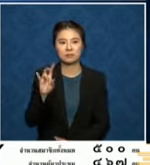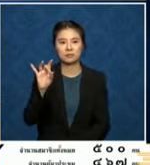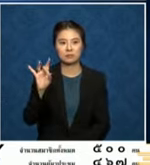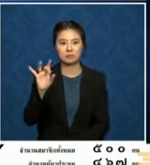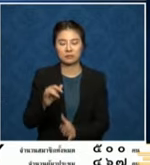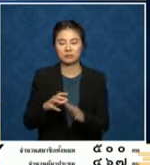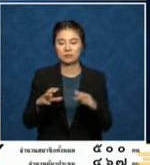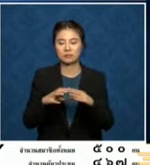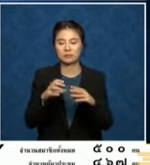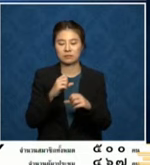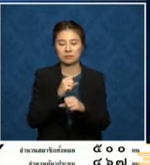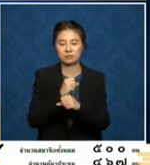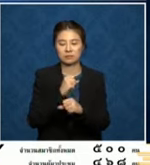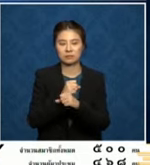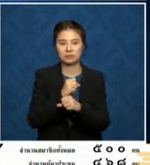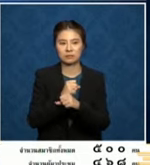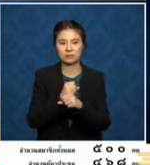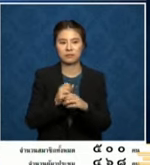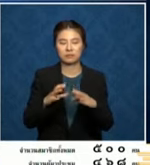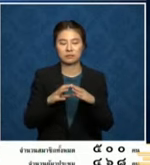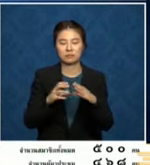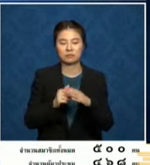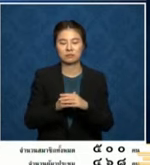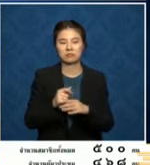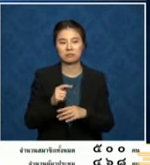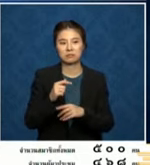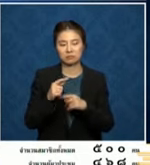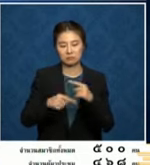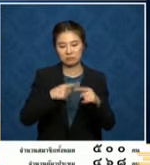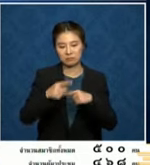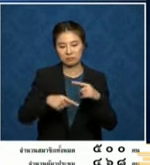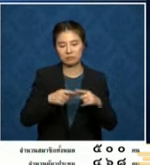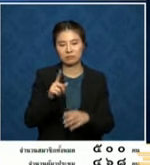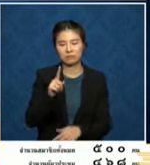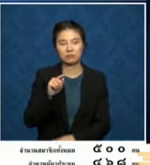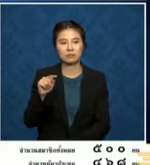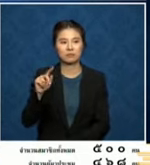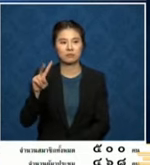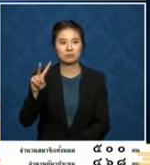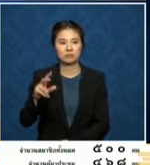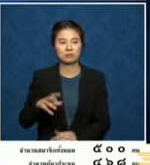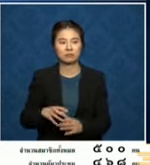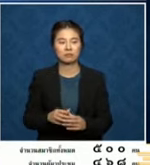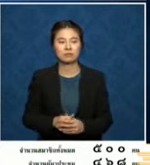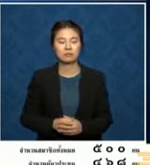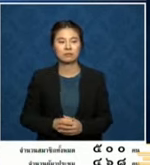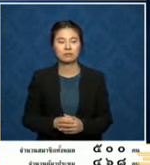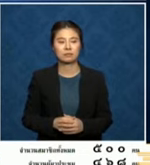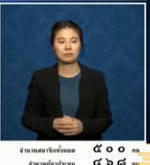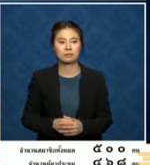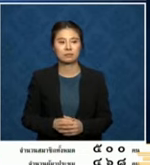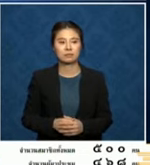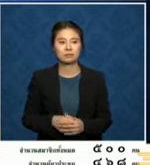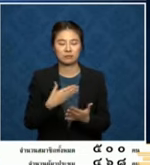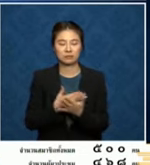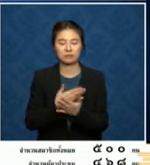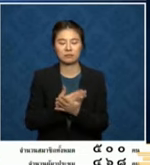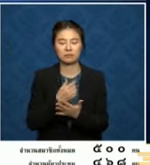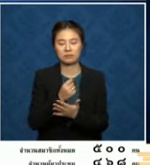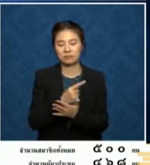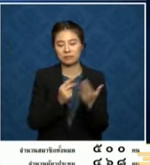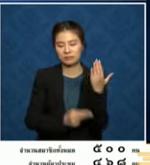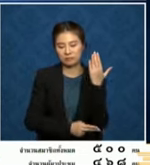ส่วนล่วงหน้าแล้วก็คณะเดินทาง1กับ2นะครับคณะส่วนล่วงหน้าเนี่ยจะเห็นว่ามีค่าเบี้ยเลี้ยงค่าที่พักค่